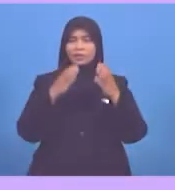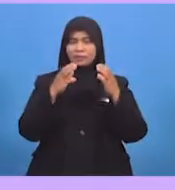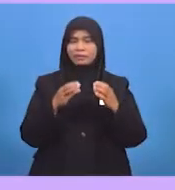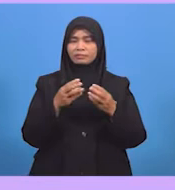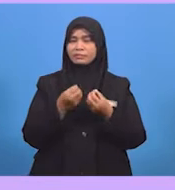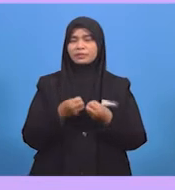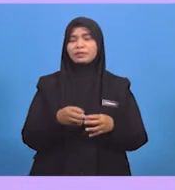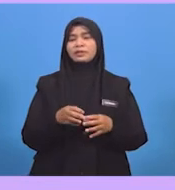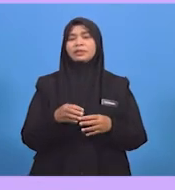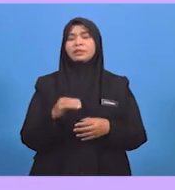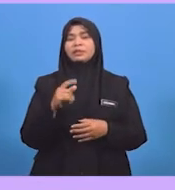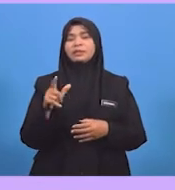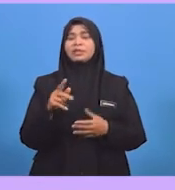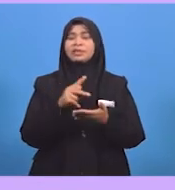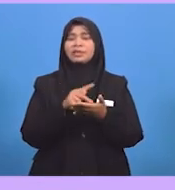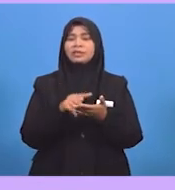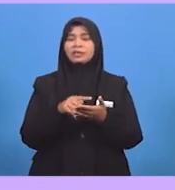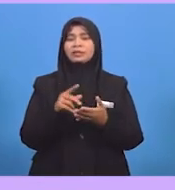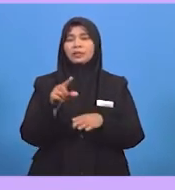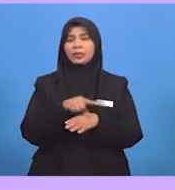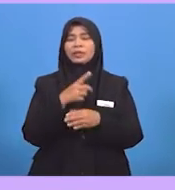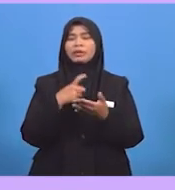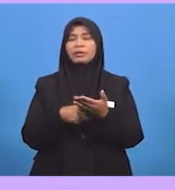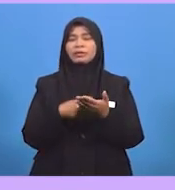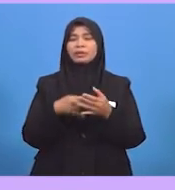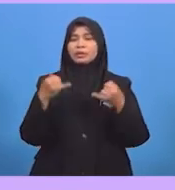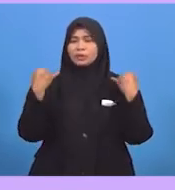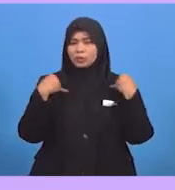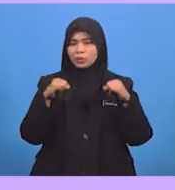Cara penyelesaian. Pengiraan menggunakan harga jualan.